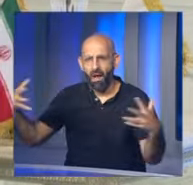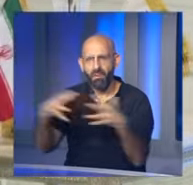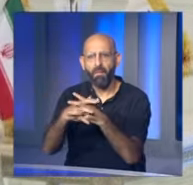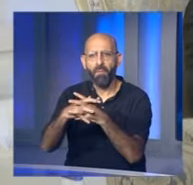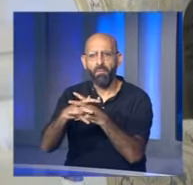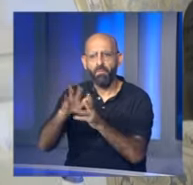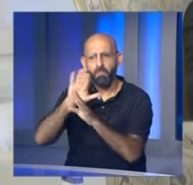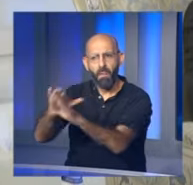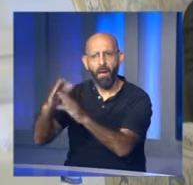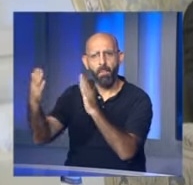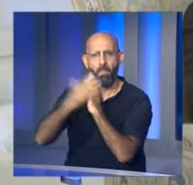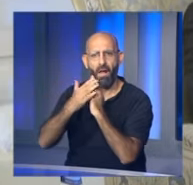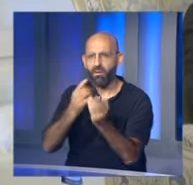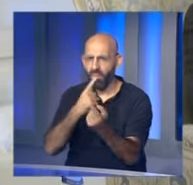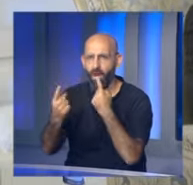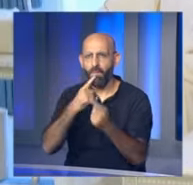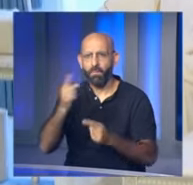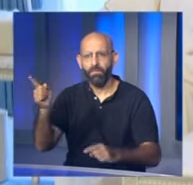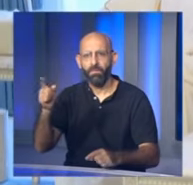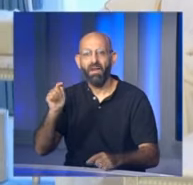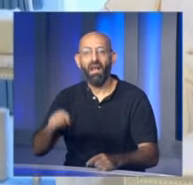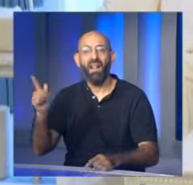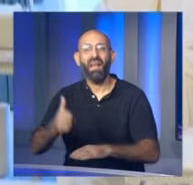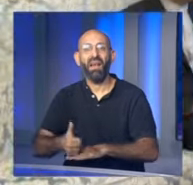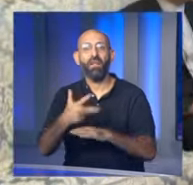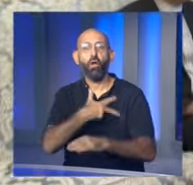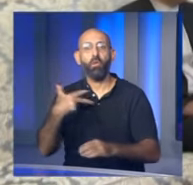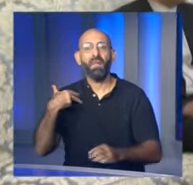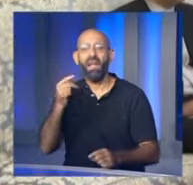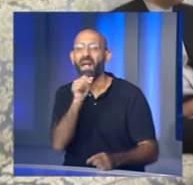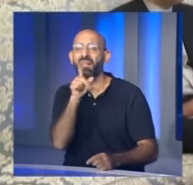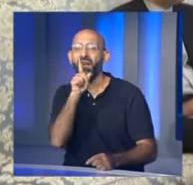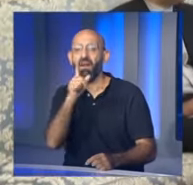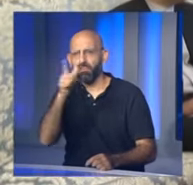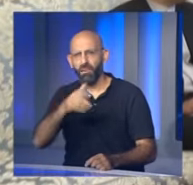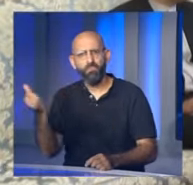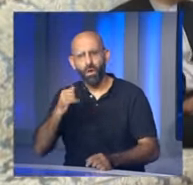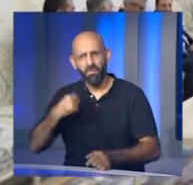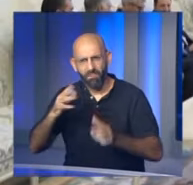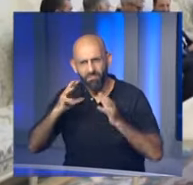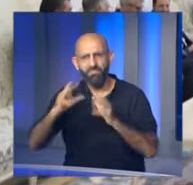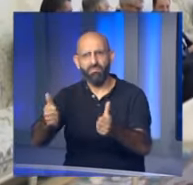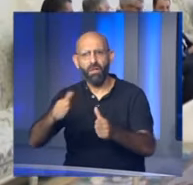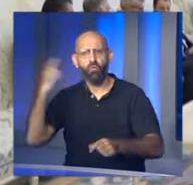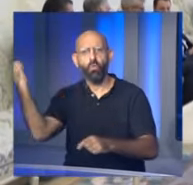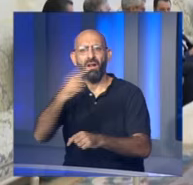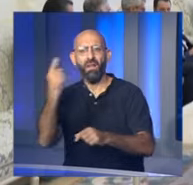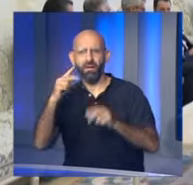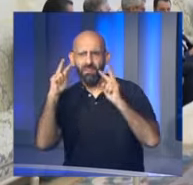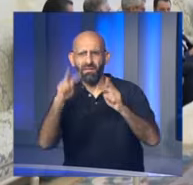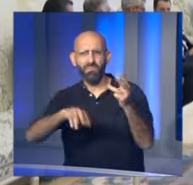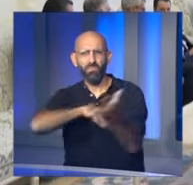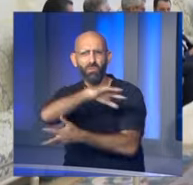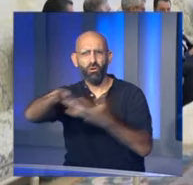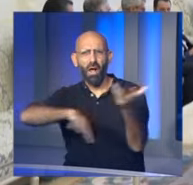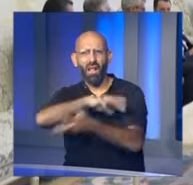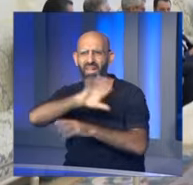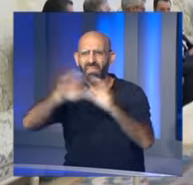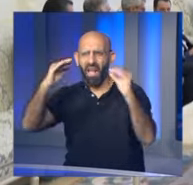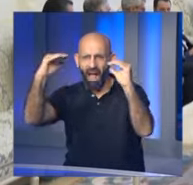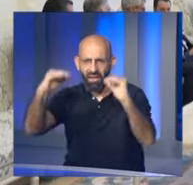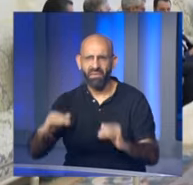من الموضوعات ذات الاهتمام المشترك وشدد رئيس الحكومه القطريه على ضروره تضافر كافه الجهود الاقليميه والدوليه